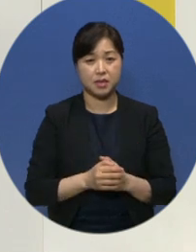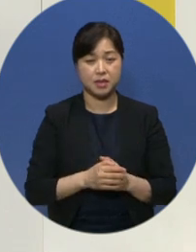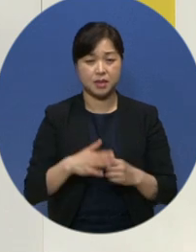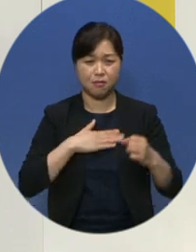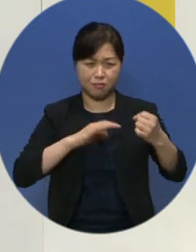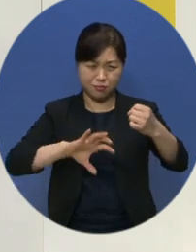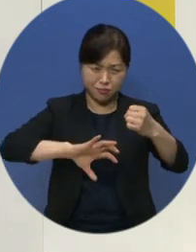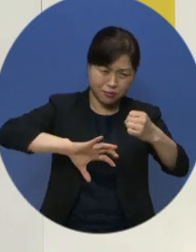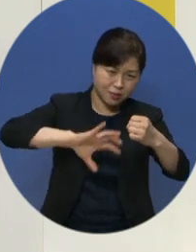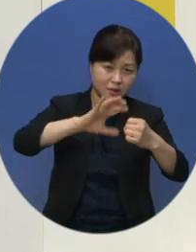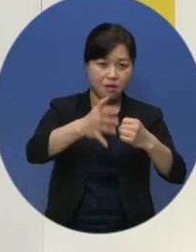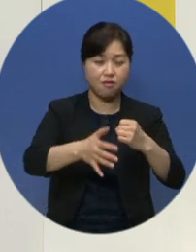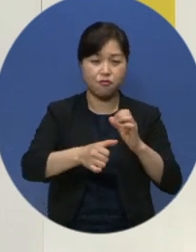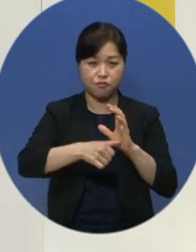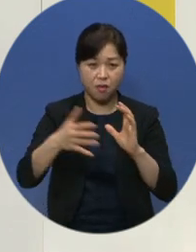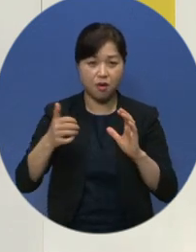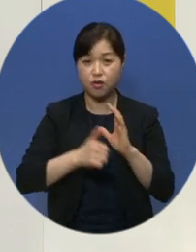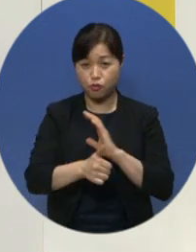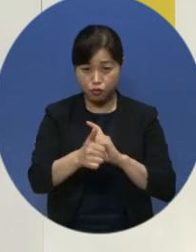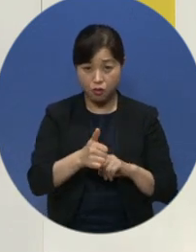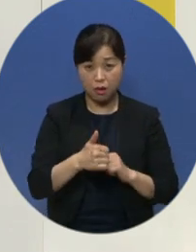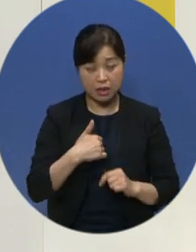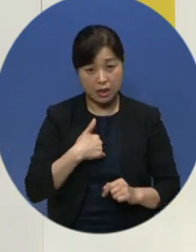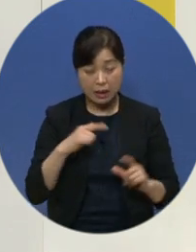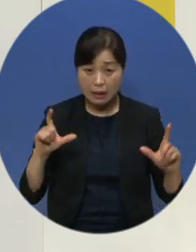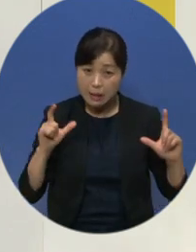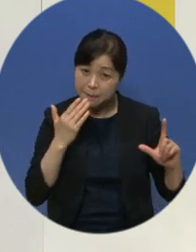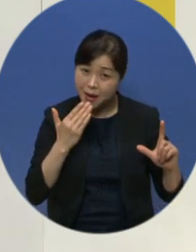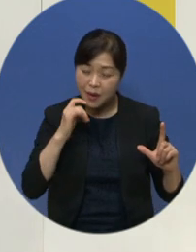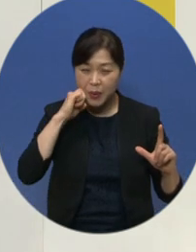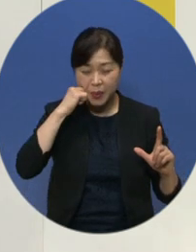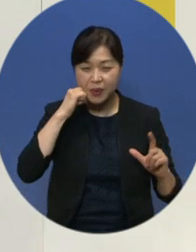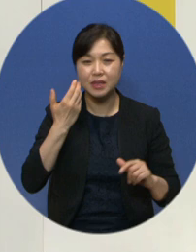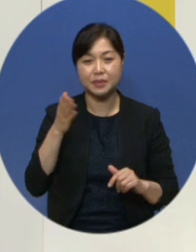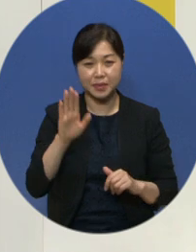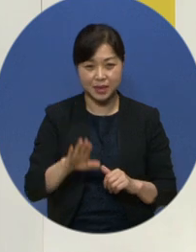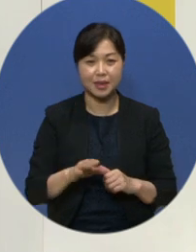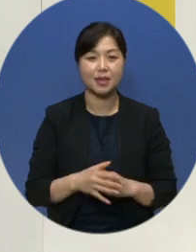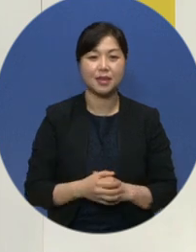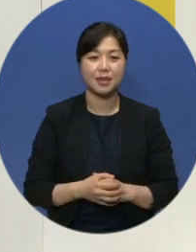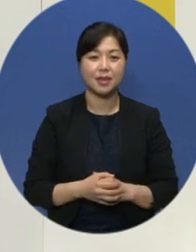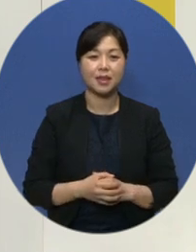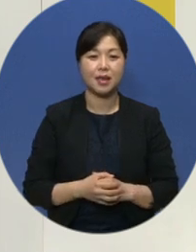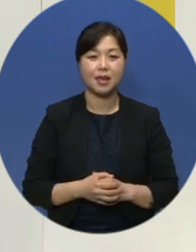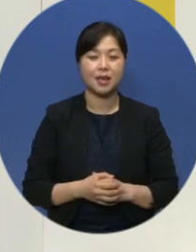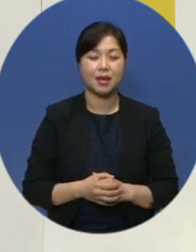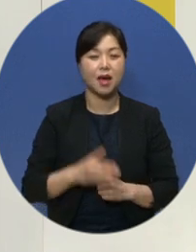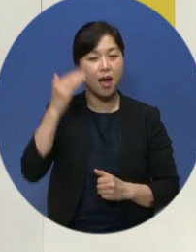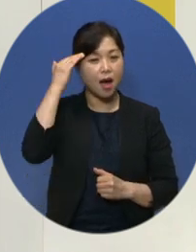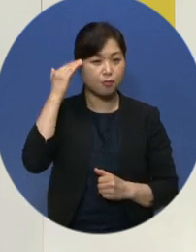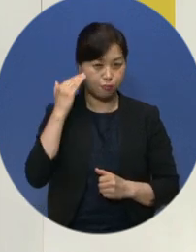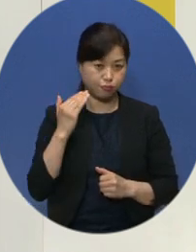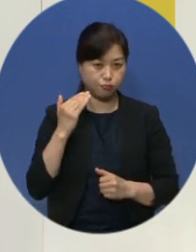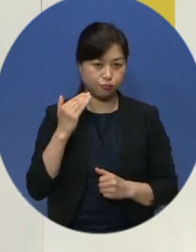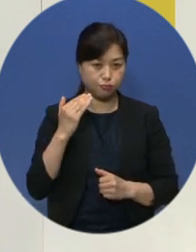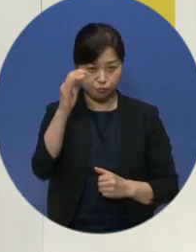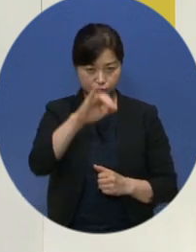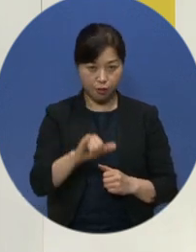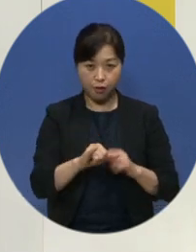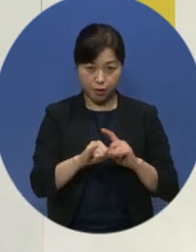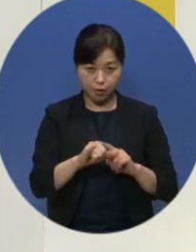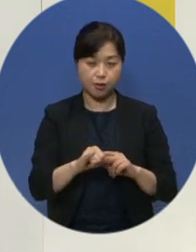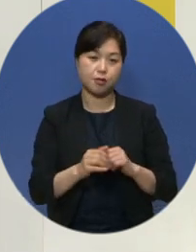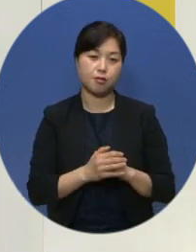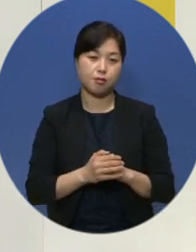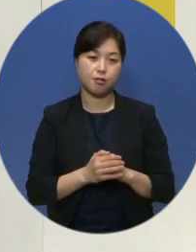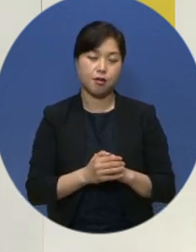유명한 그러한 선수는 대기 힘도 들었어도 국내에서는 이제 전국체전 이라는 이 이런데 다니면서 이제 손